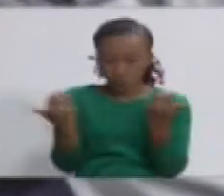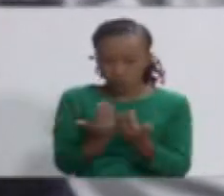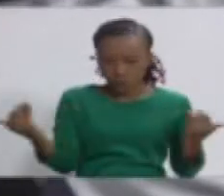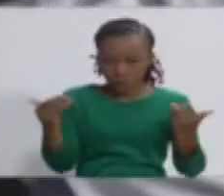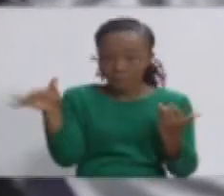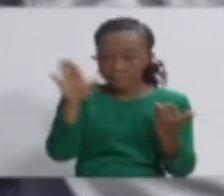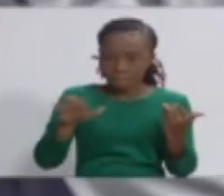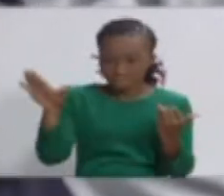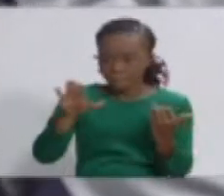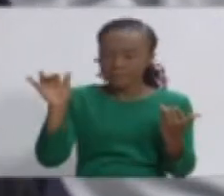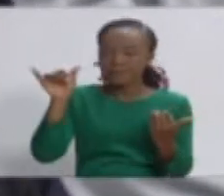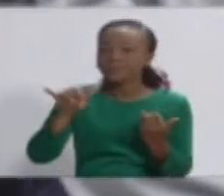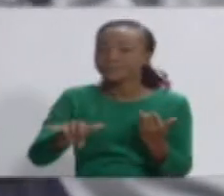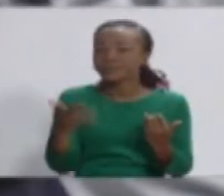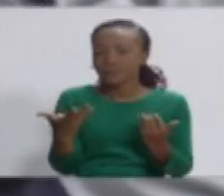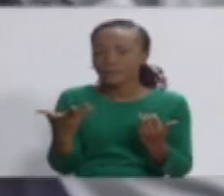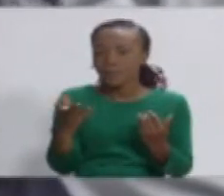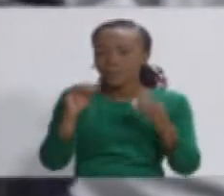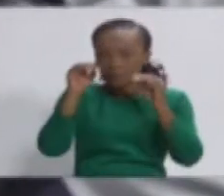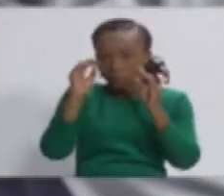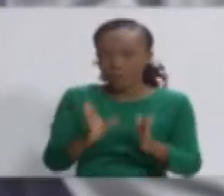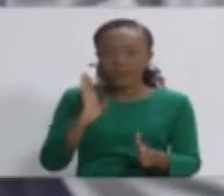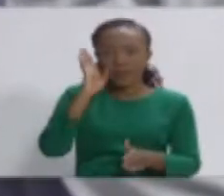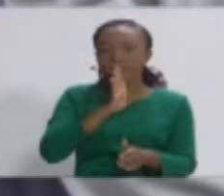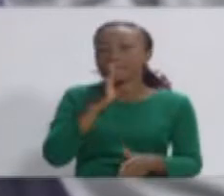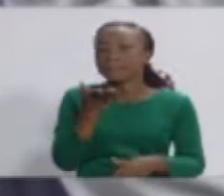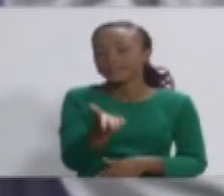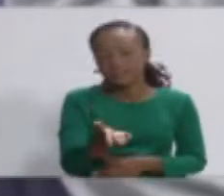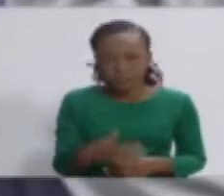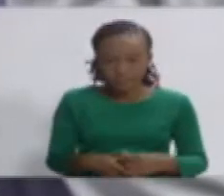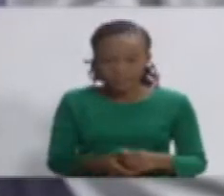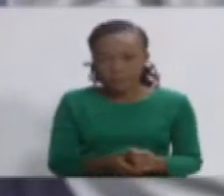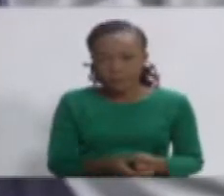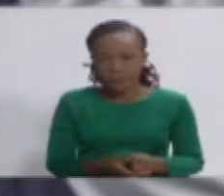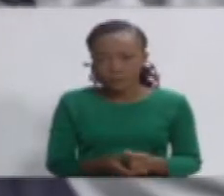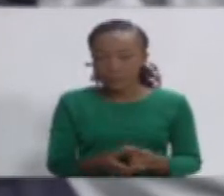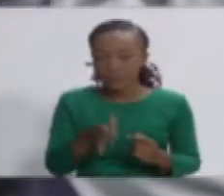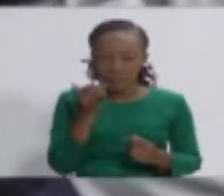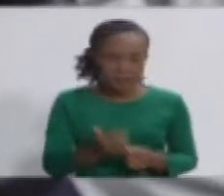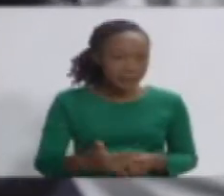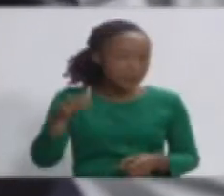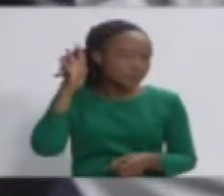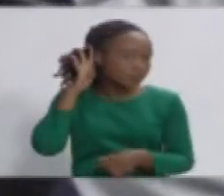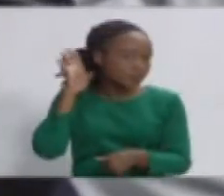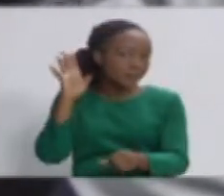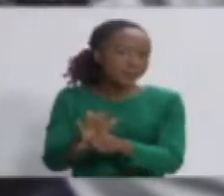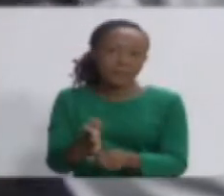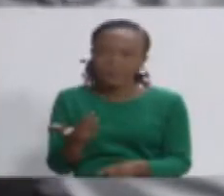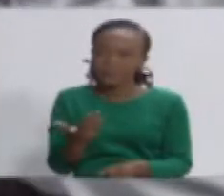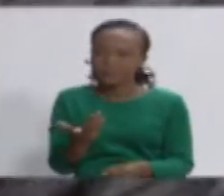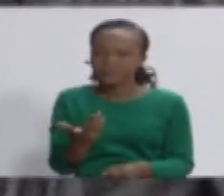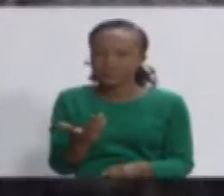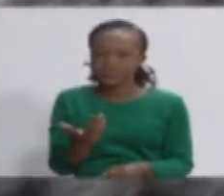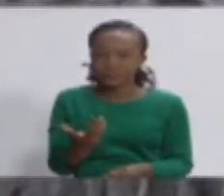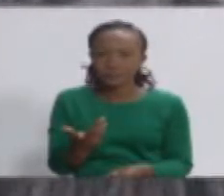they live, with a teacher who lives among them. And I'm now hearing a lot of hot